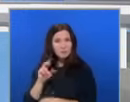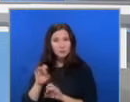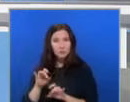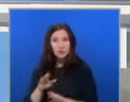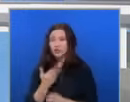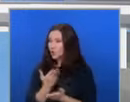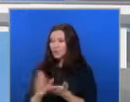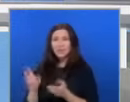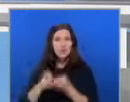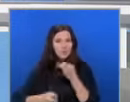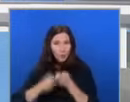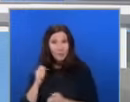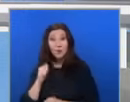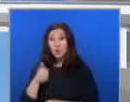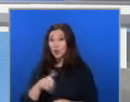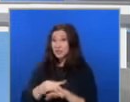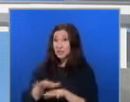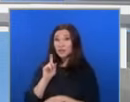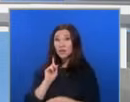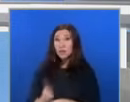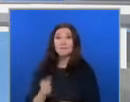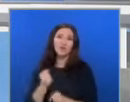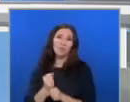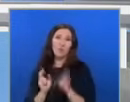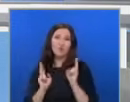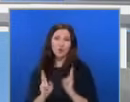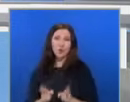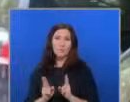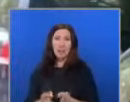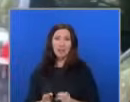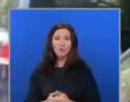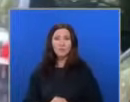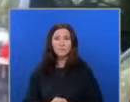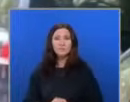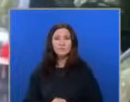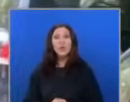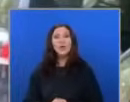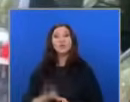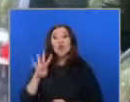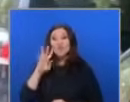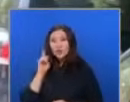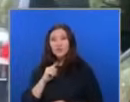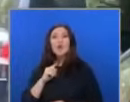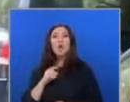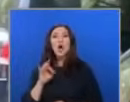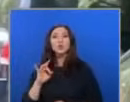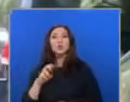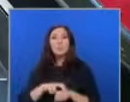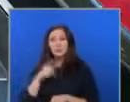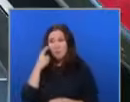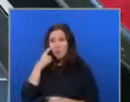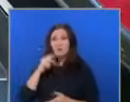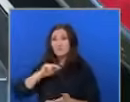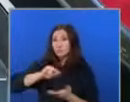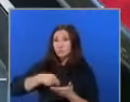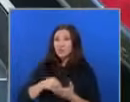вече са отстранили проблемите и утре системата трябва да заработи нормално. Вече четвърти ден Руско Димитров се опитва да